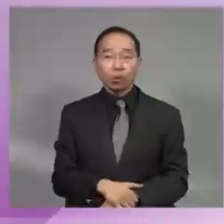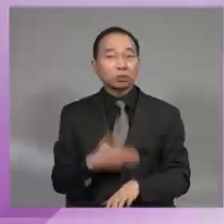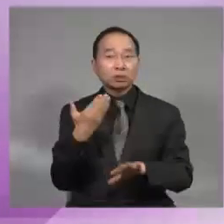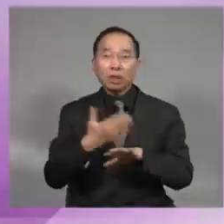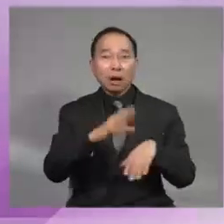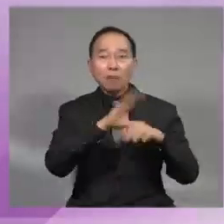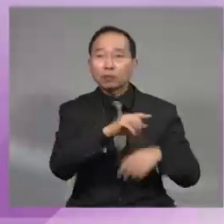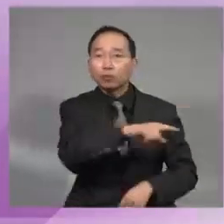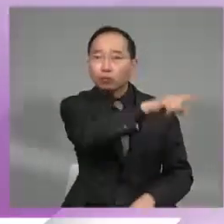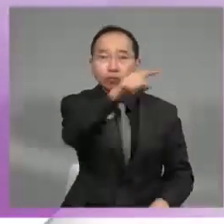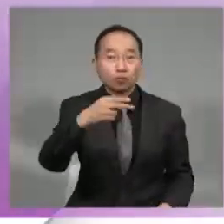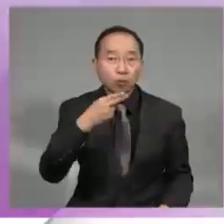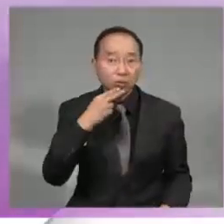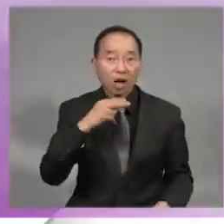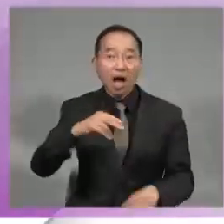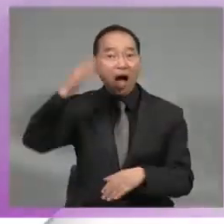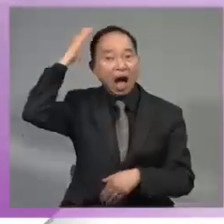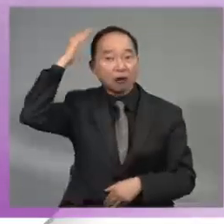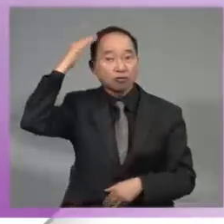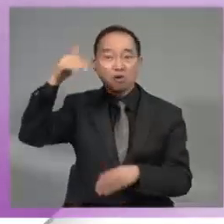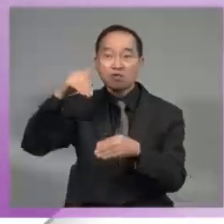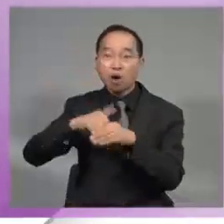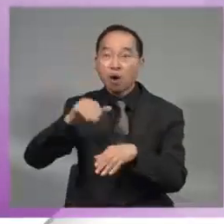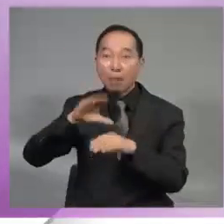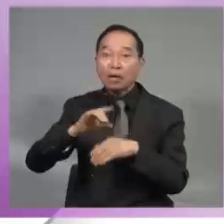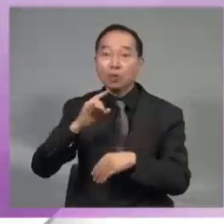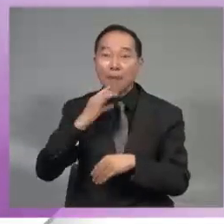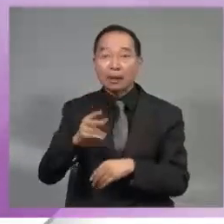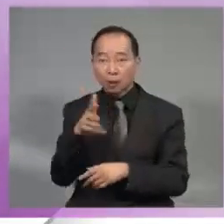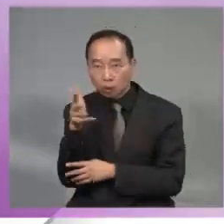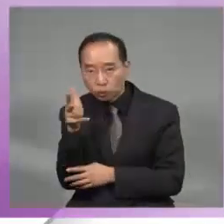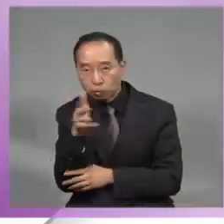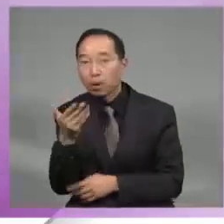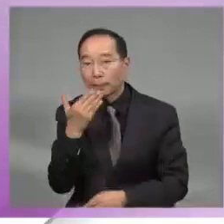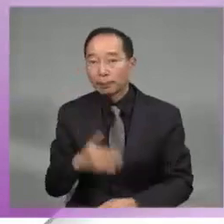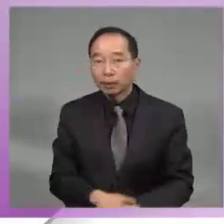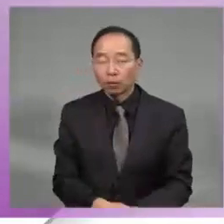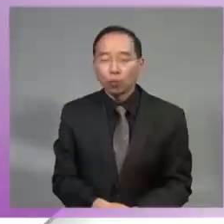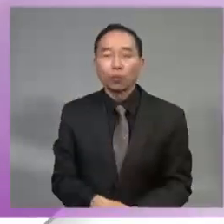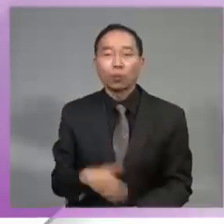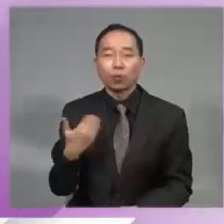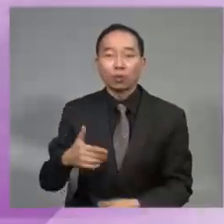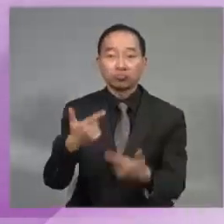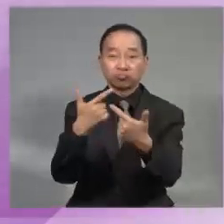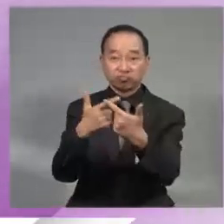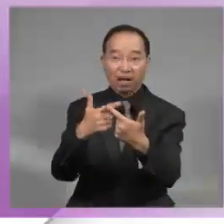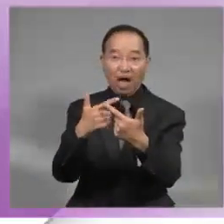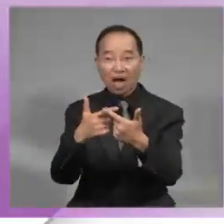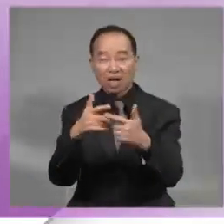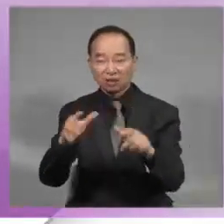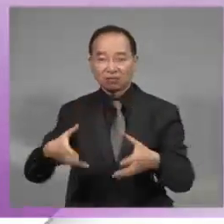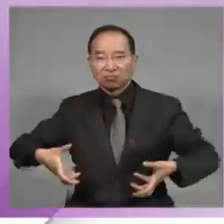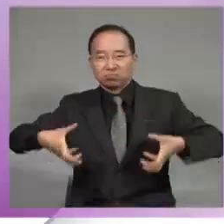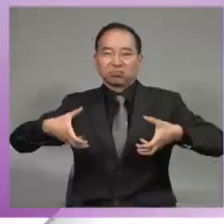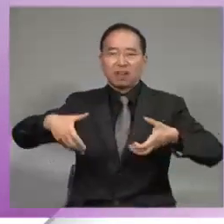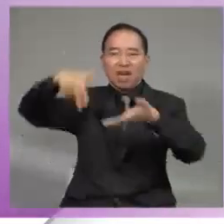수 없는 한국 선거 방송에서만 볼 수 있는 그런 모습이죠. 네. 그러게요. 이제 부산은 이제 엘리베이터 탔습니다.